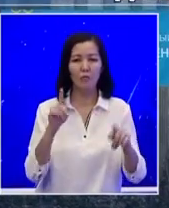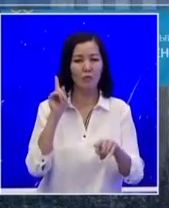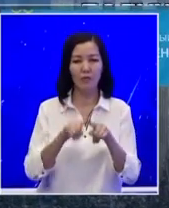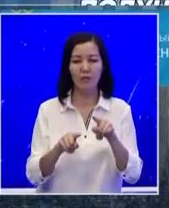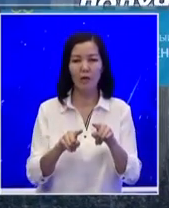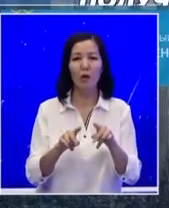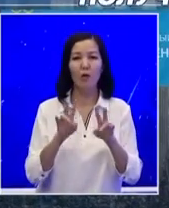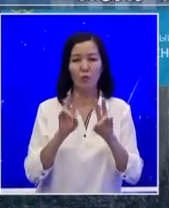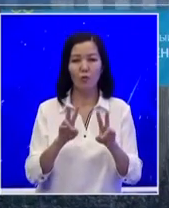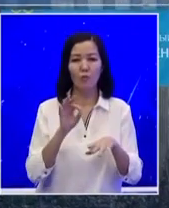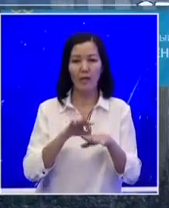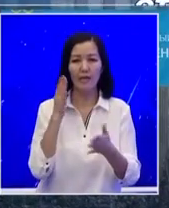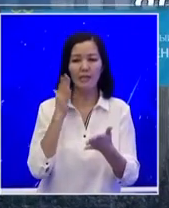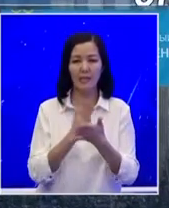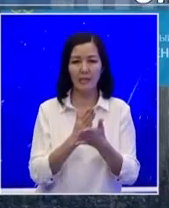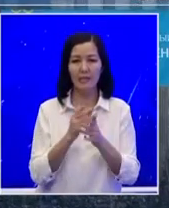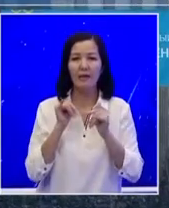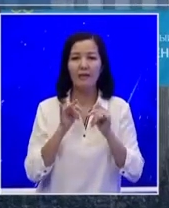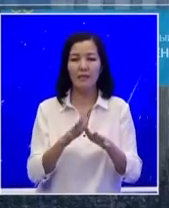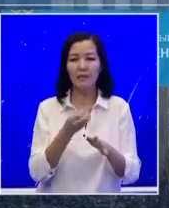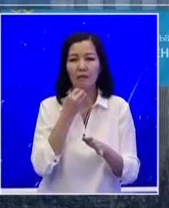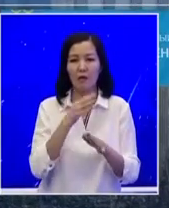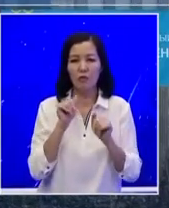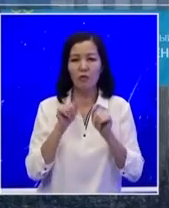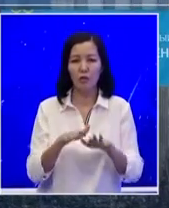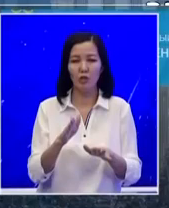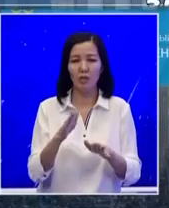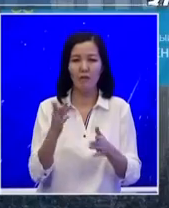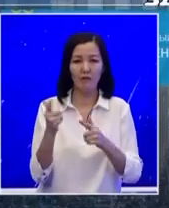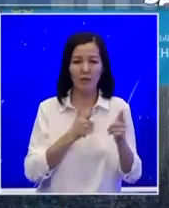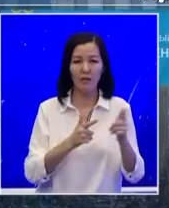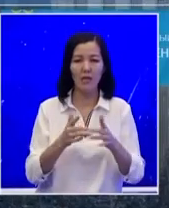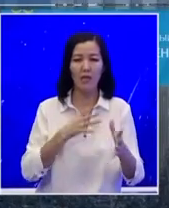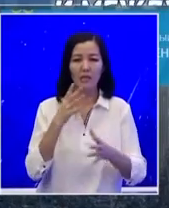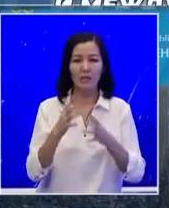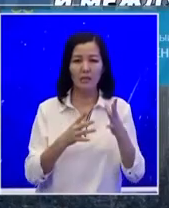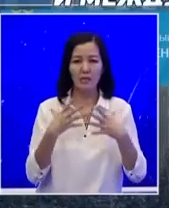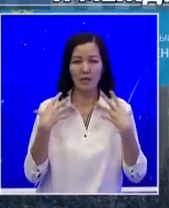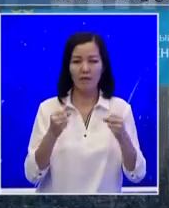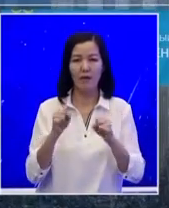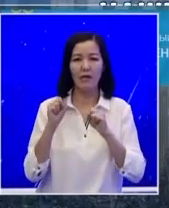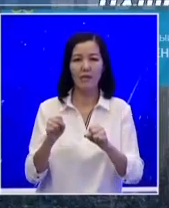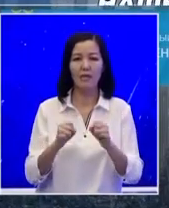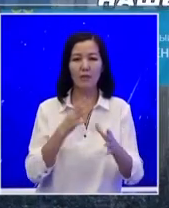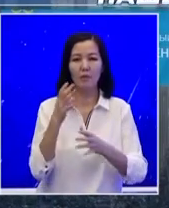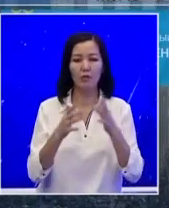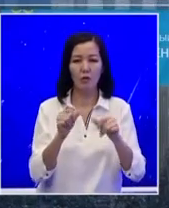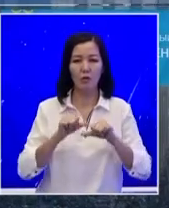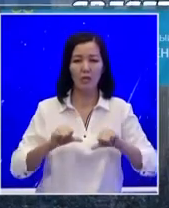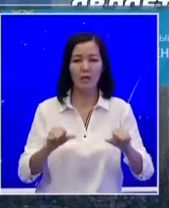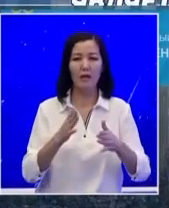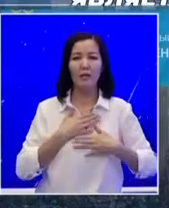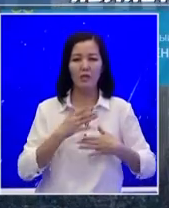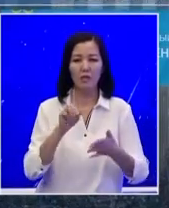прогрессии. Действия Казахстана получили положительные отзывы Всемирной организации здравоохранения и международных экспертов. Нашей